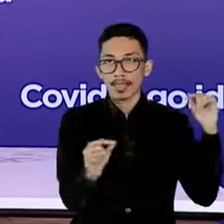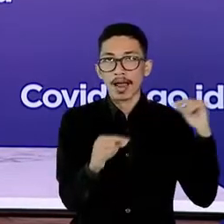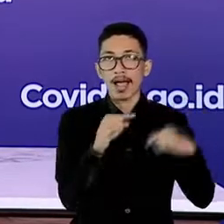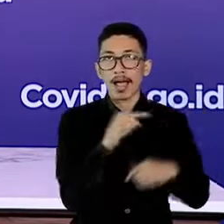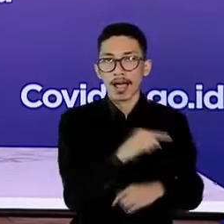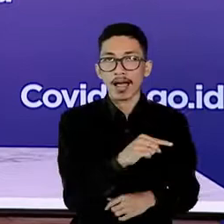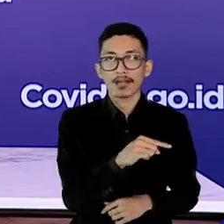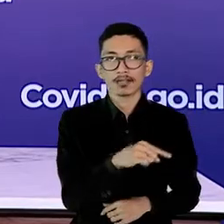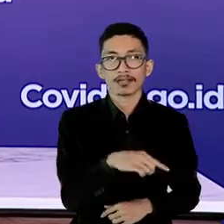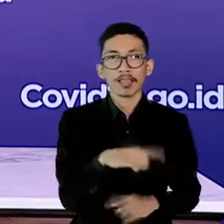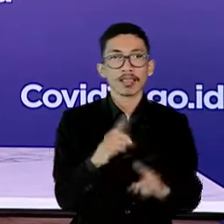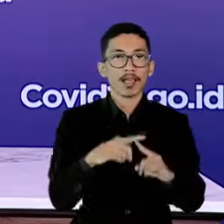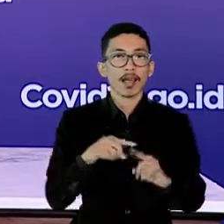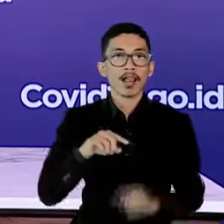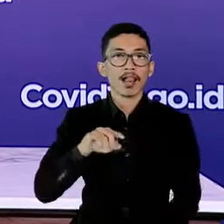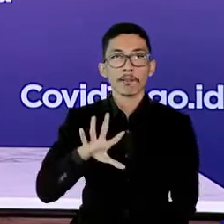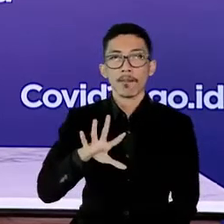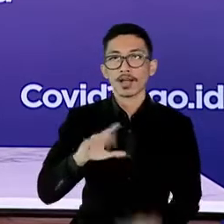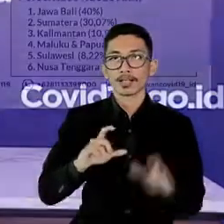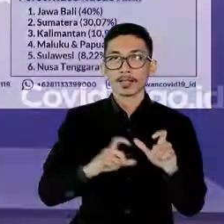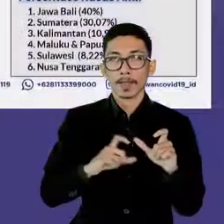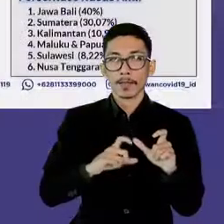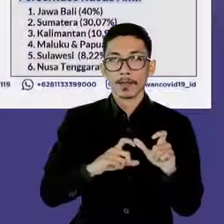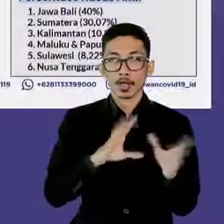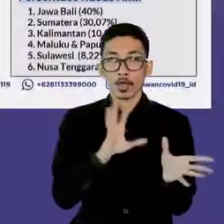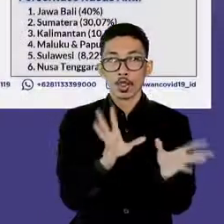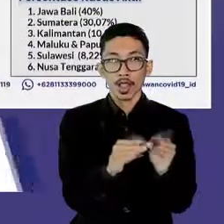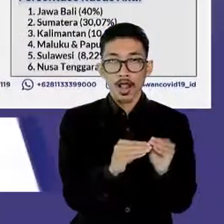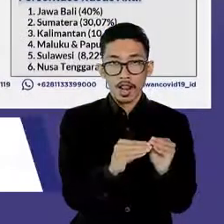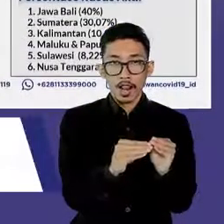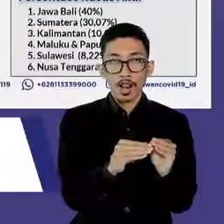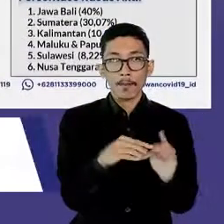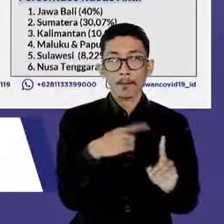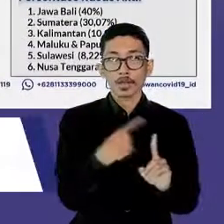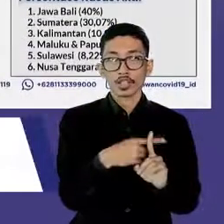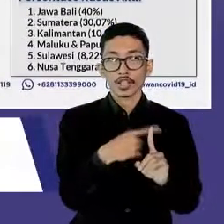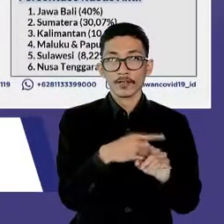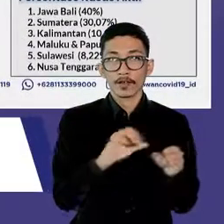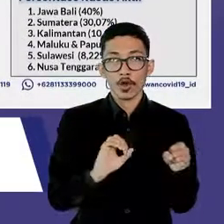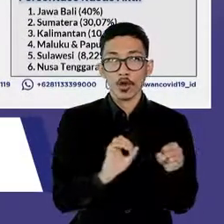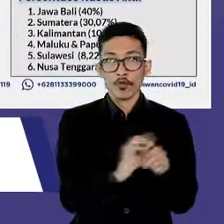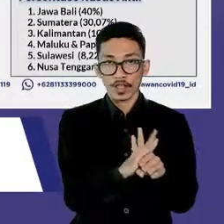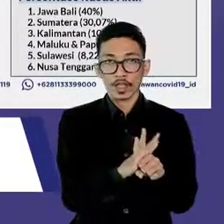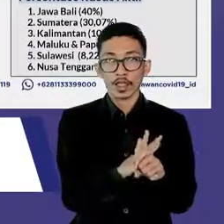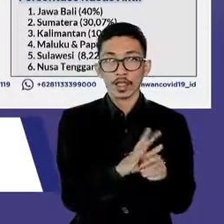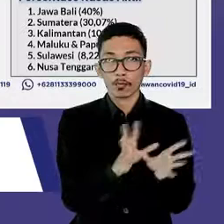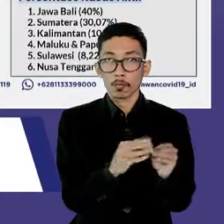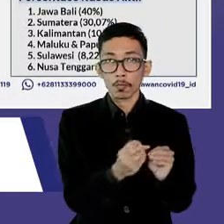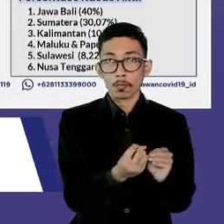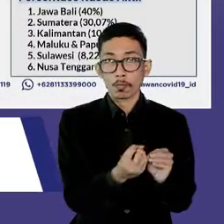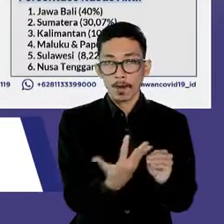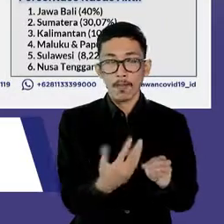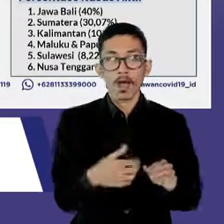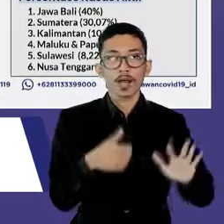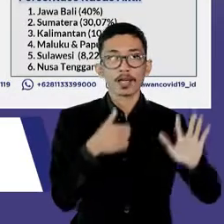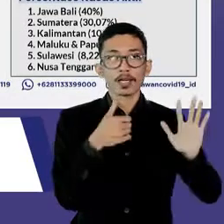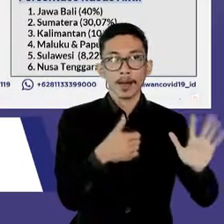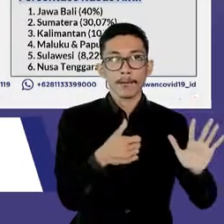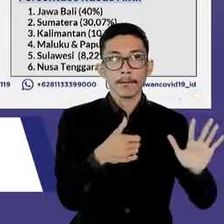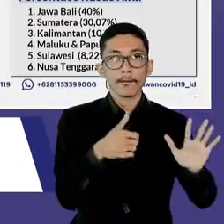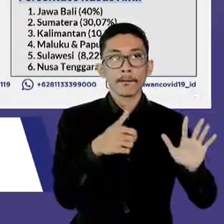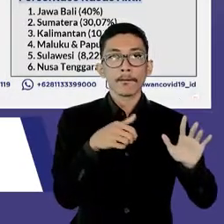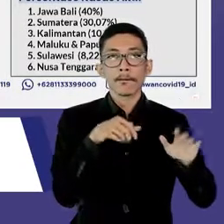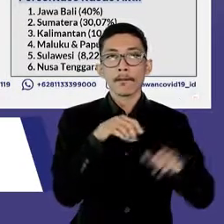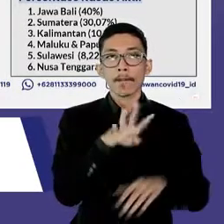berlima September total kasus positif di pulau Sumatera telah mencapai angka 604800